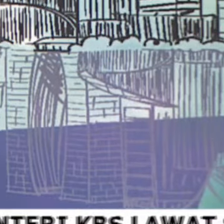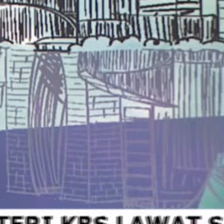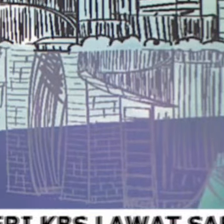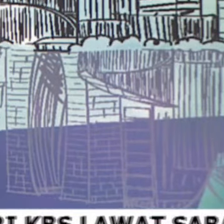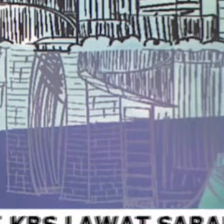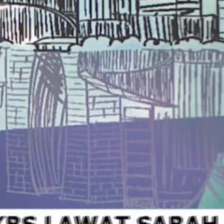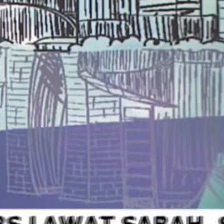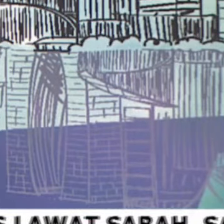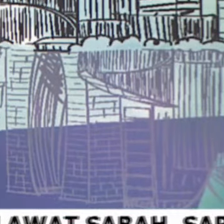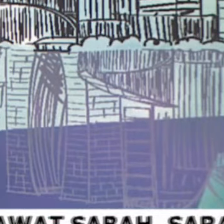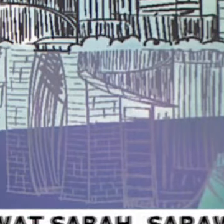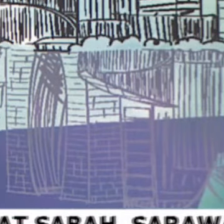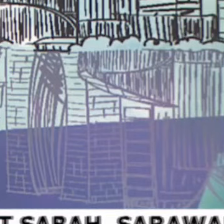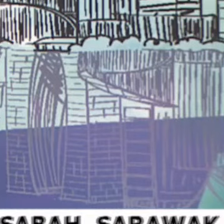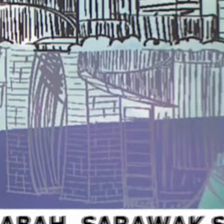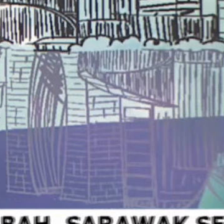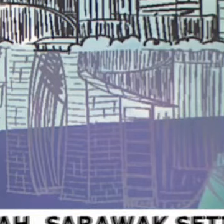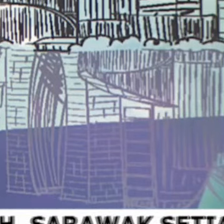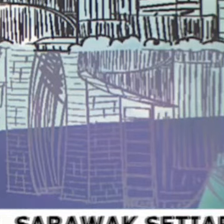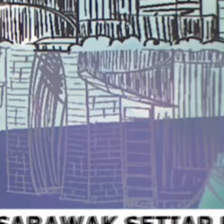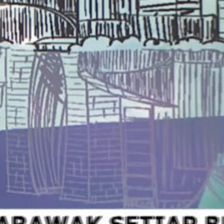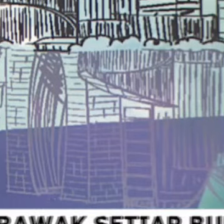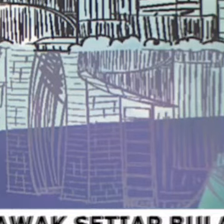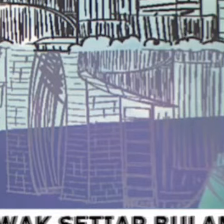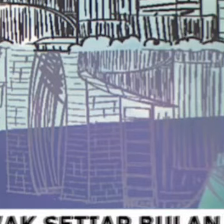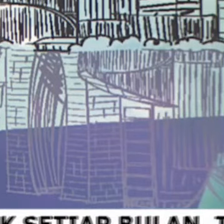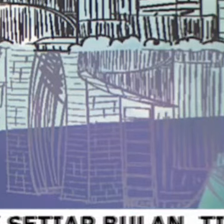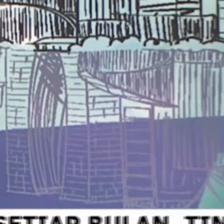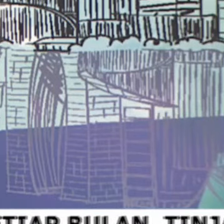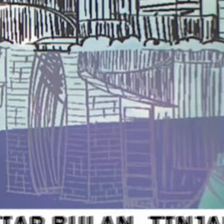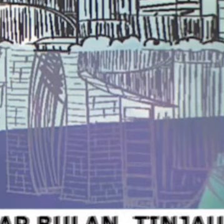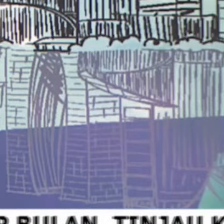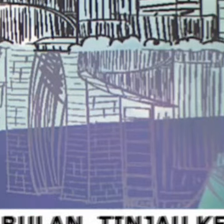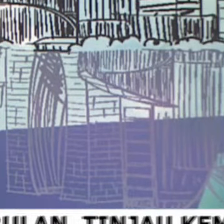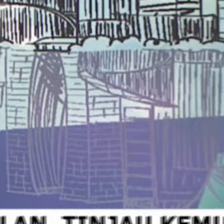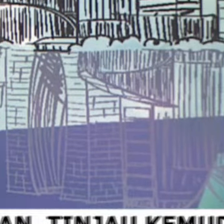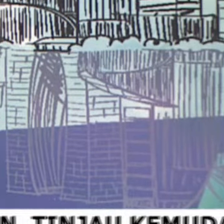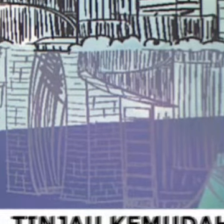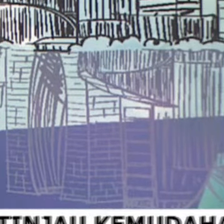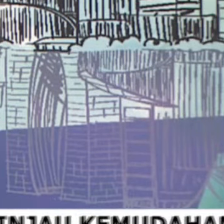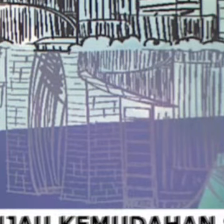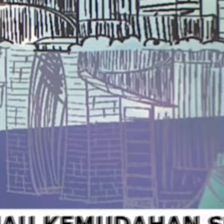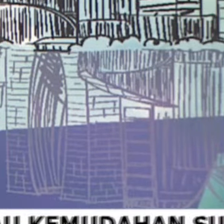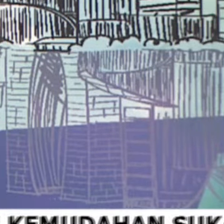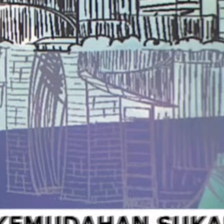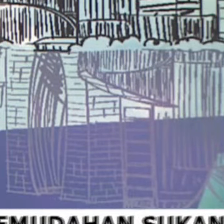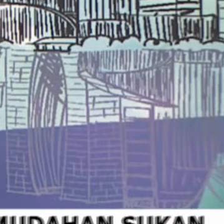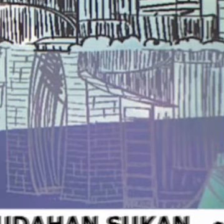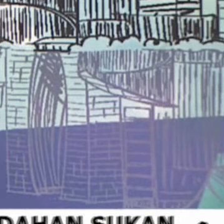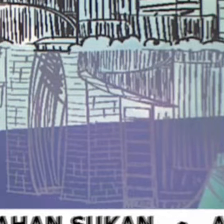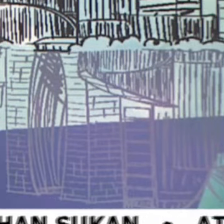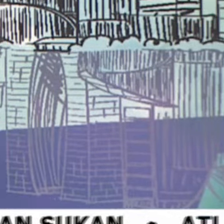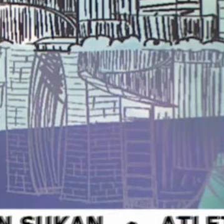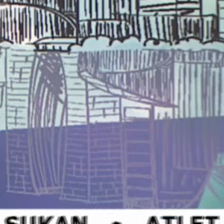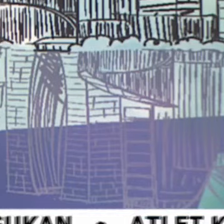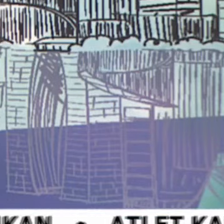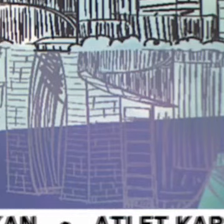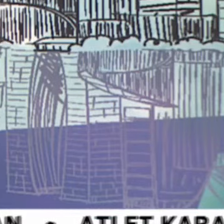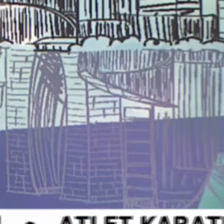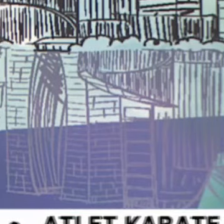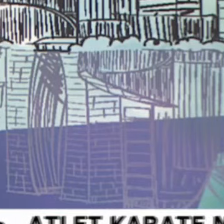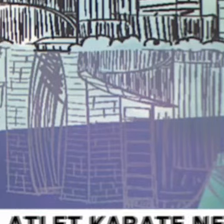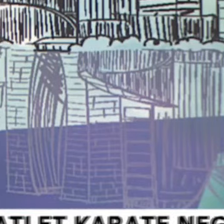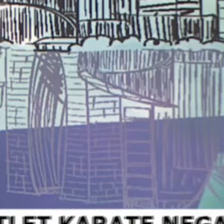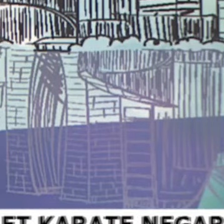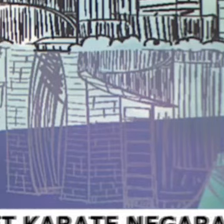kepada usahawan-usahawan yang mempunyai kebakaran dan ingin melabur untuk mewujudkan unit-unit penjagaan mobil. Baik, kita berehat di sini dan kita